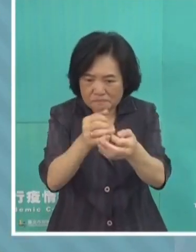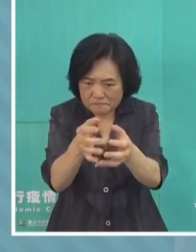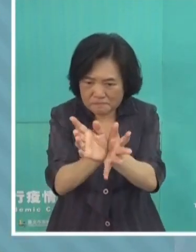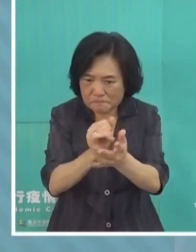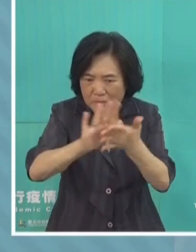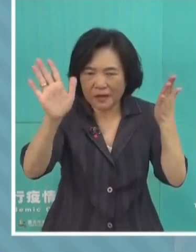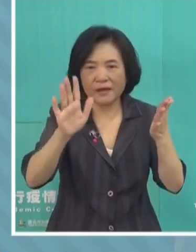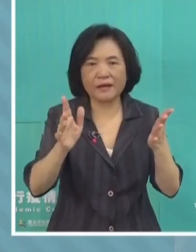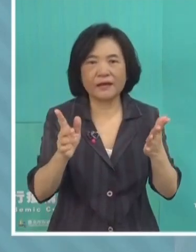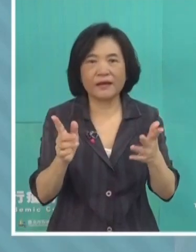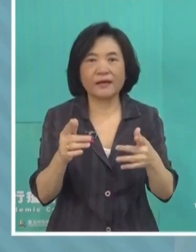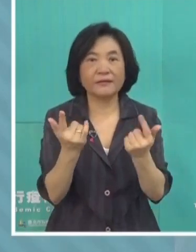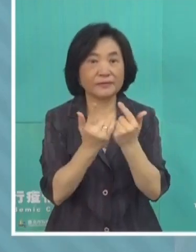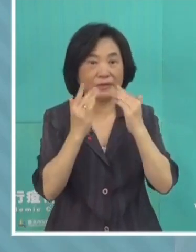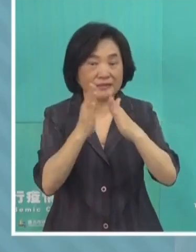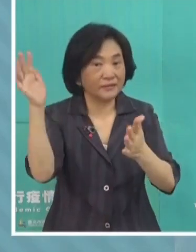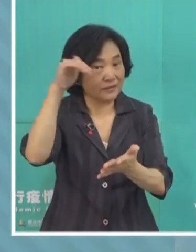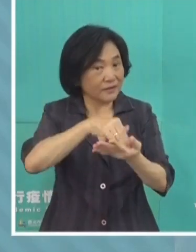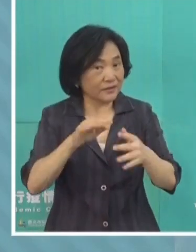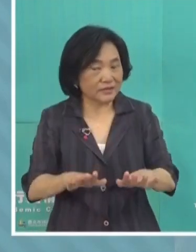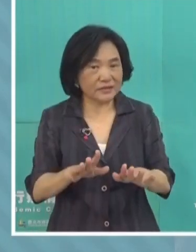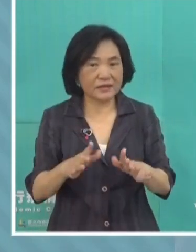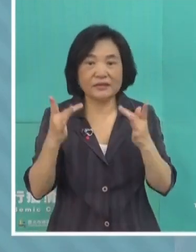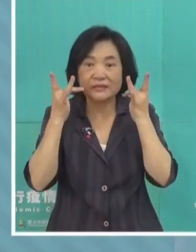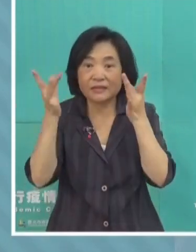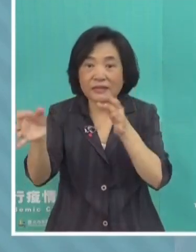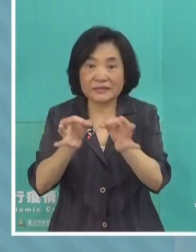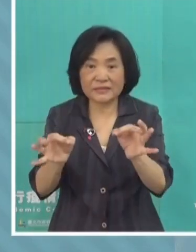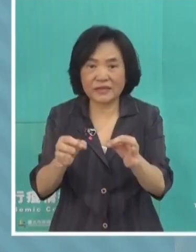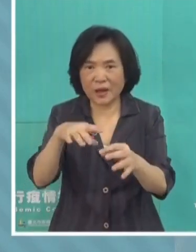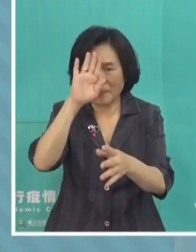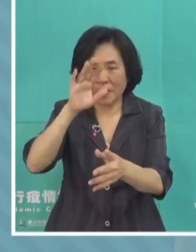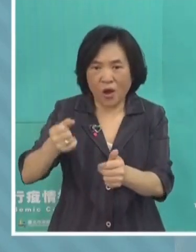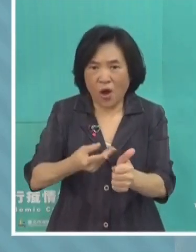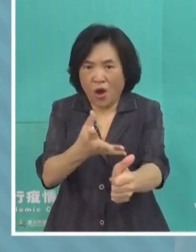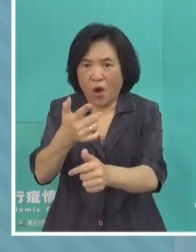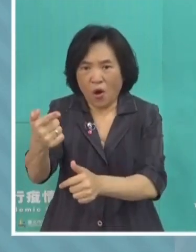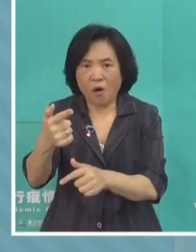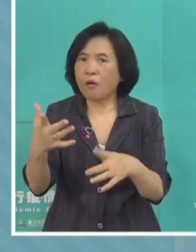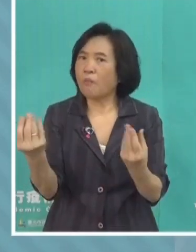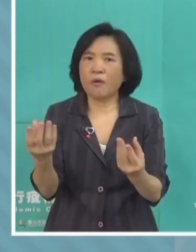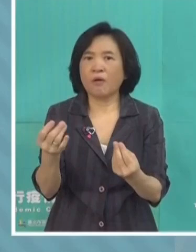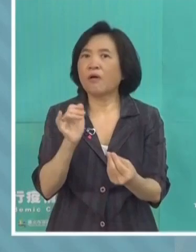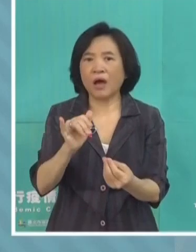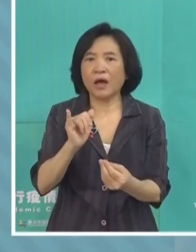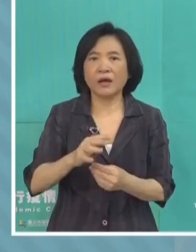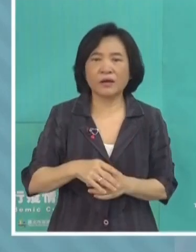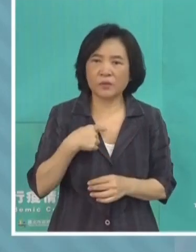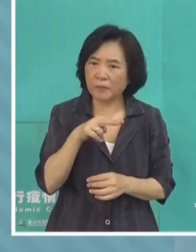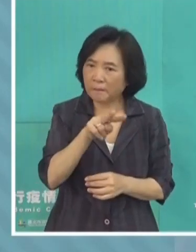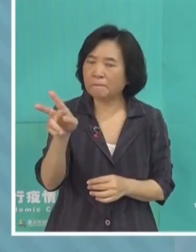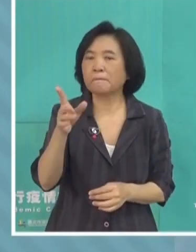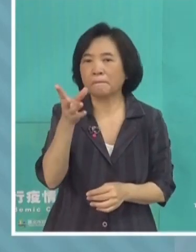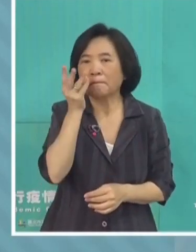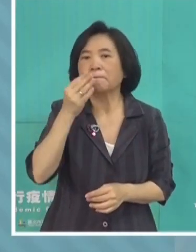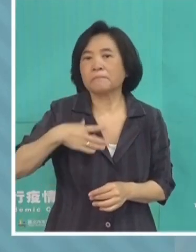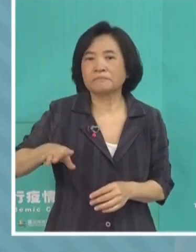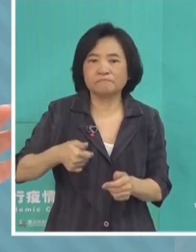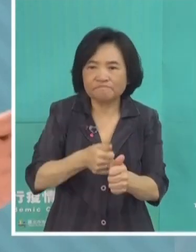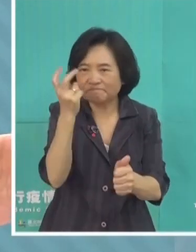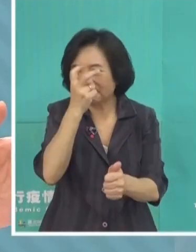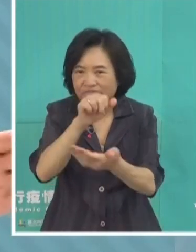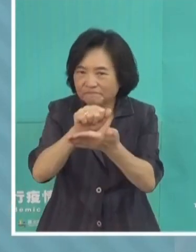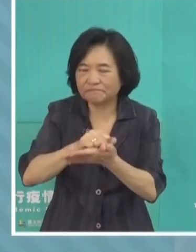现在为止哦，市场不是我们感染的主力的，这个我们看起来，我们做疫调看起来不是，